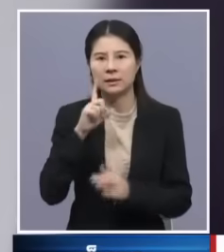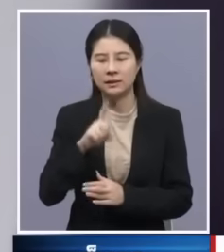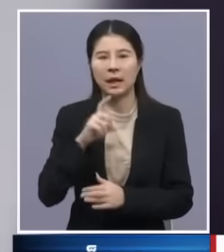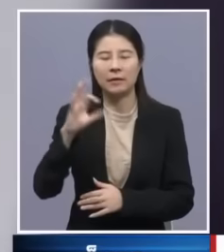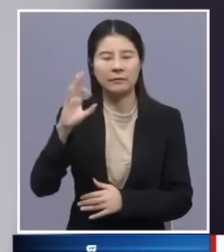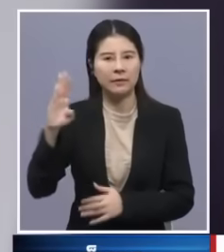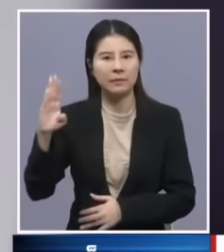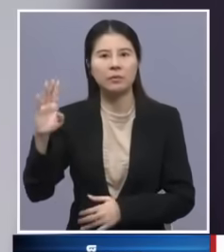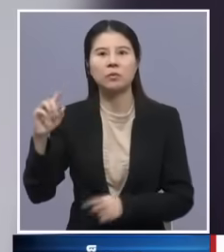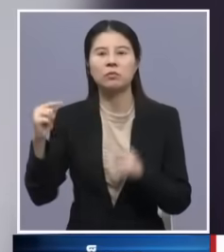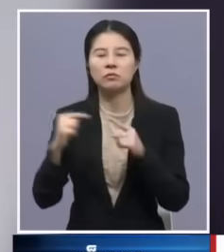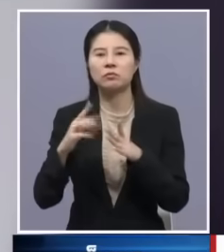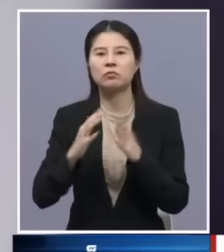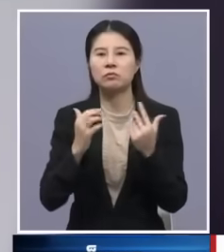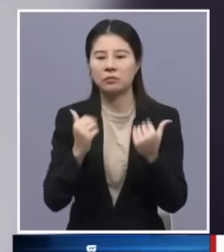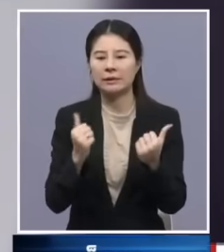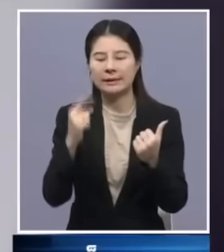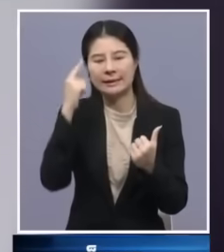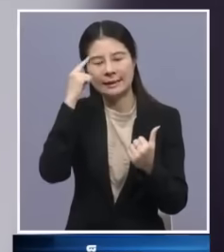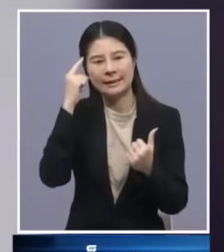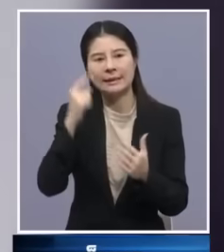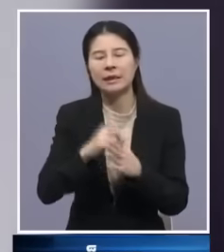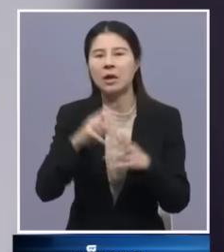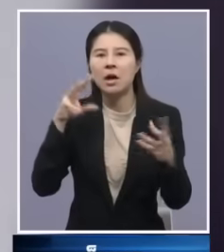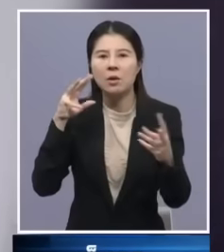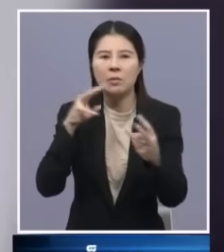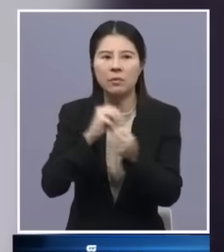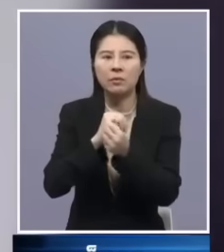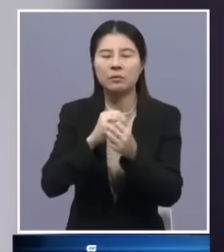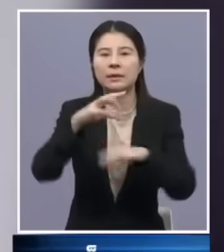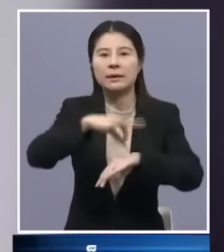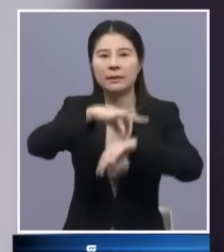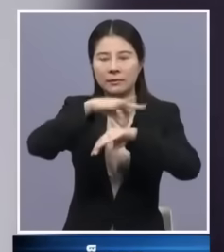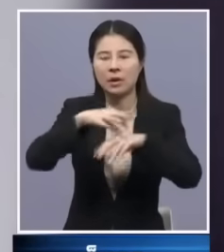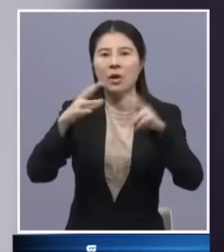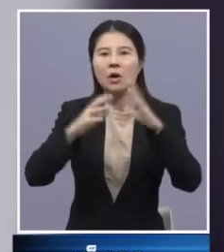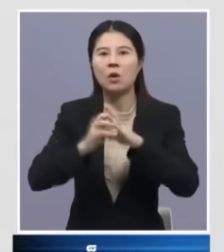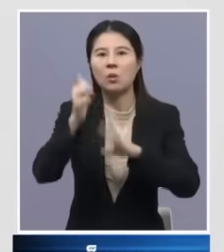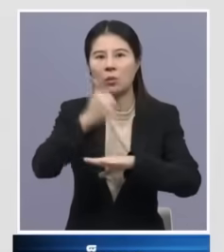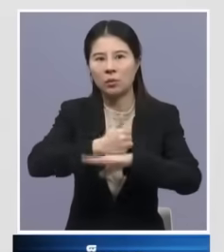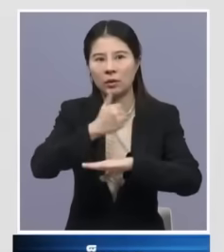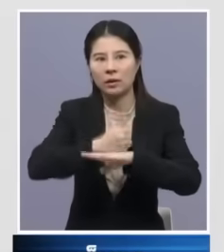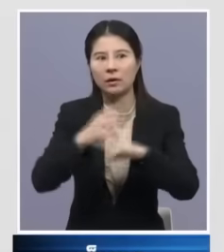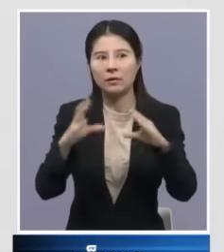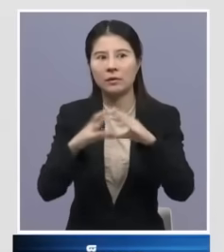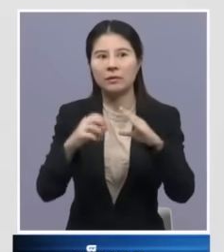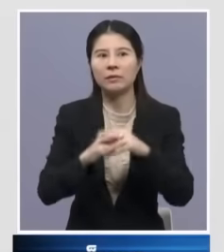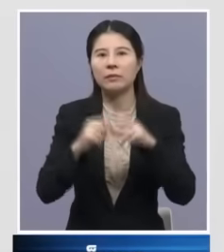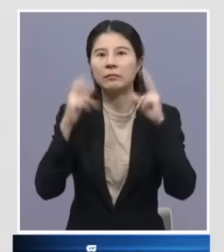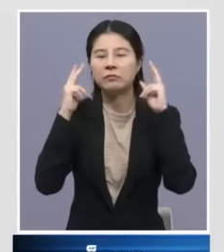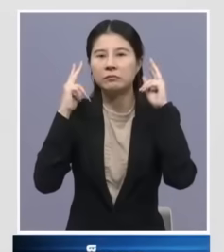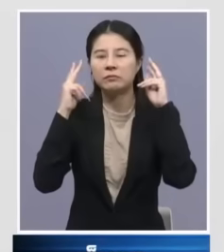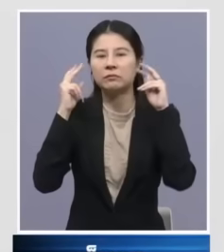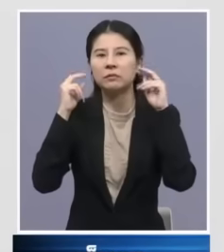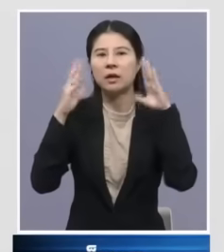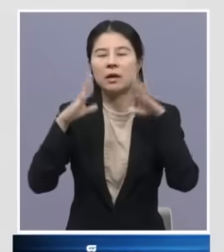Facebook ด้วยนะครับสำหรับโพลในวันนี้ใครเหมาะสมนั่งตำแหน่งหัวหน้าพรรคประชาธิปัตย์นะฮะทั้งคุณวัฒนยาบุ